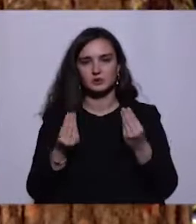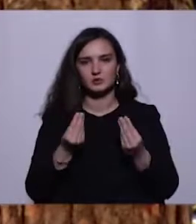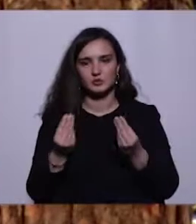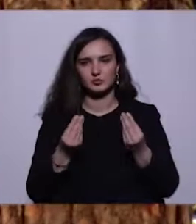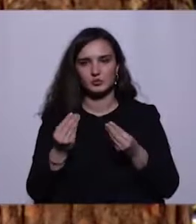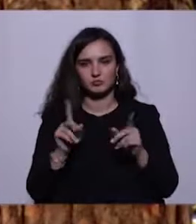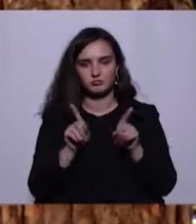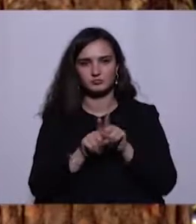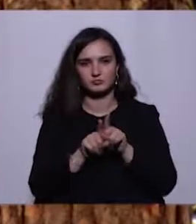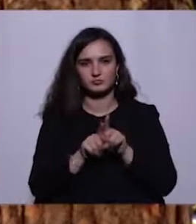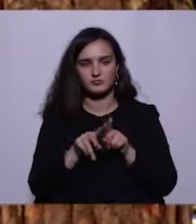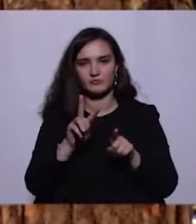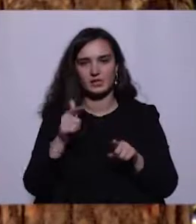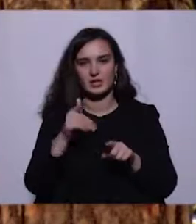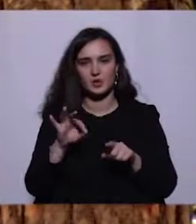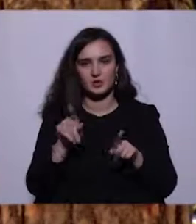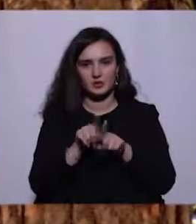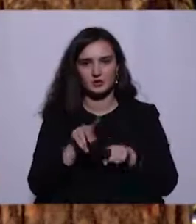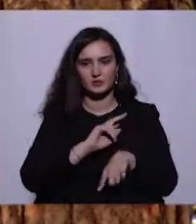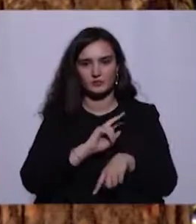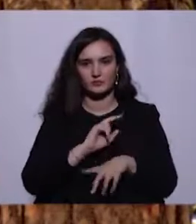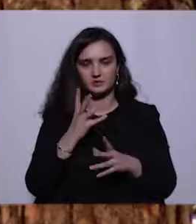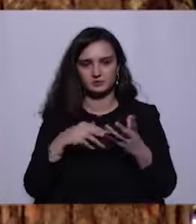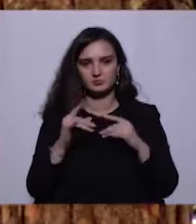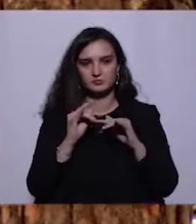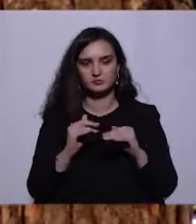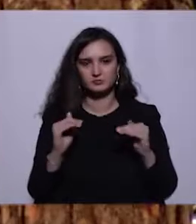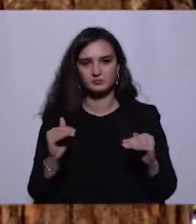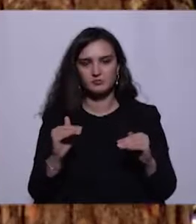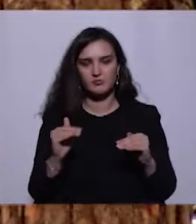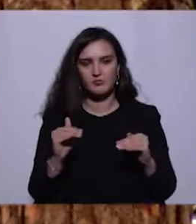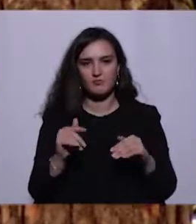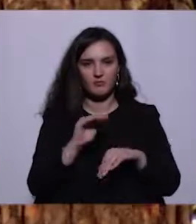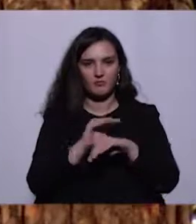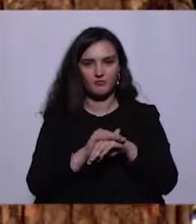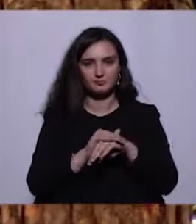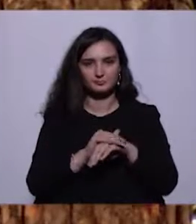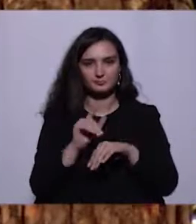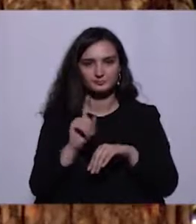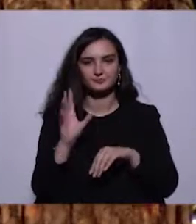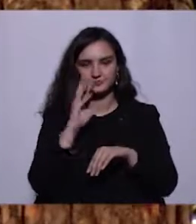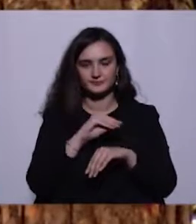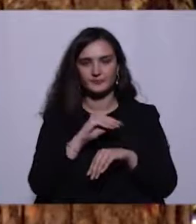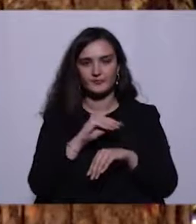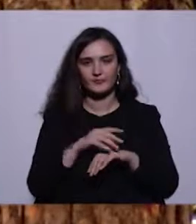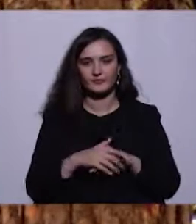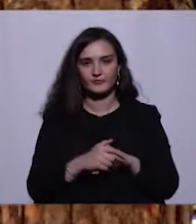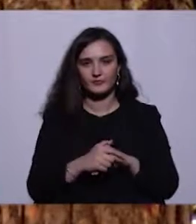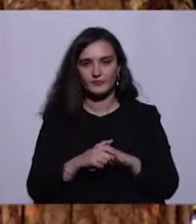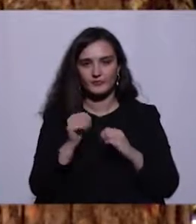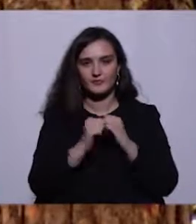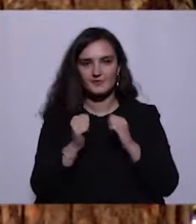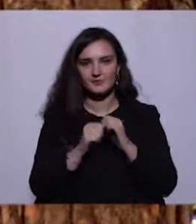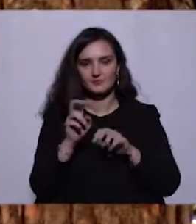სათამაშო კონსტრუქციები, ლეგოები, რომელიც ასე უყვართ ბავშვებს. ფაქტია, რომ მოახერხეს,